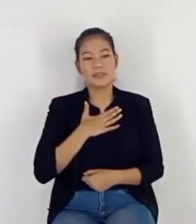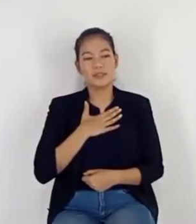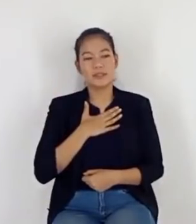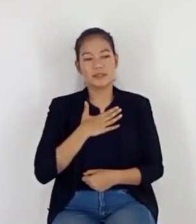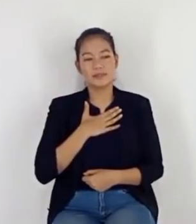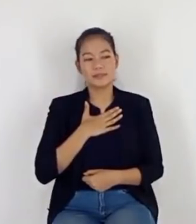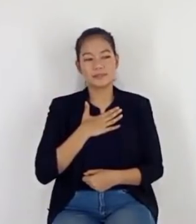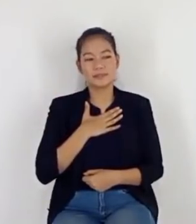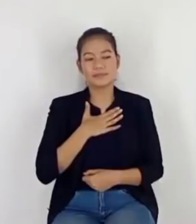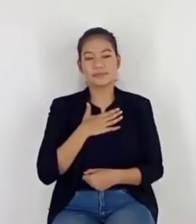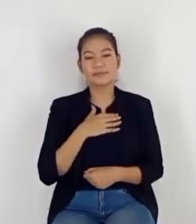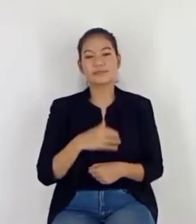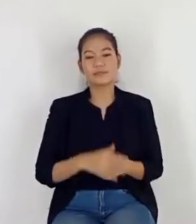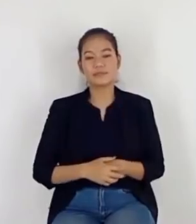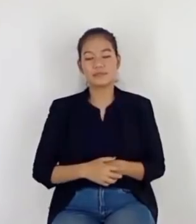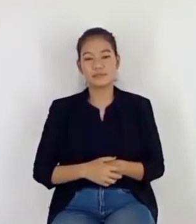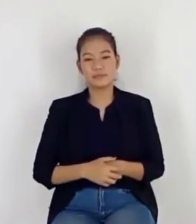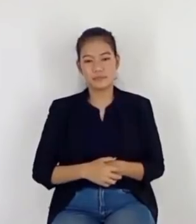Kau